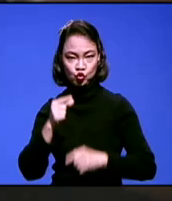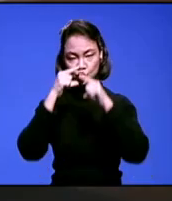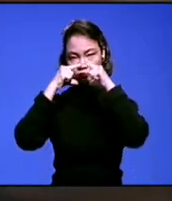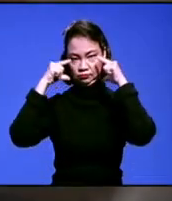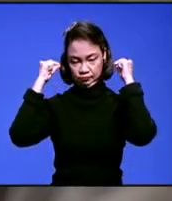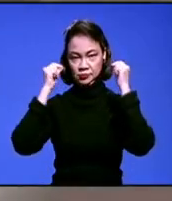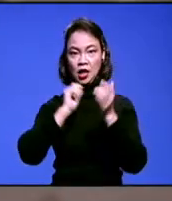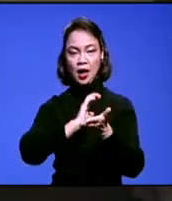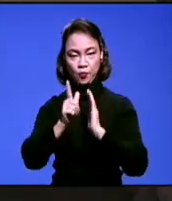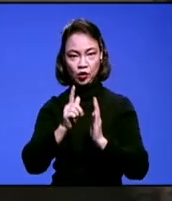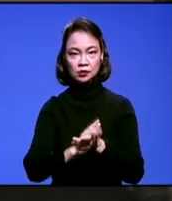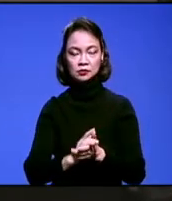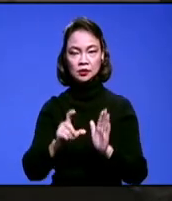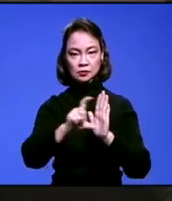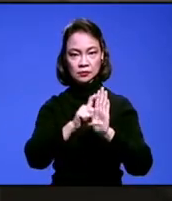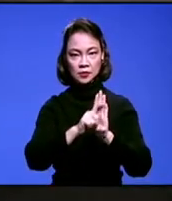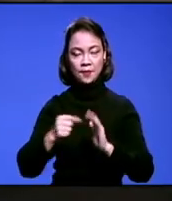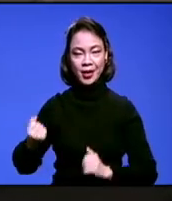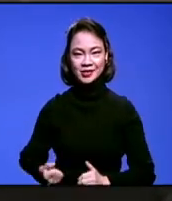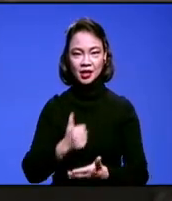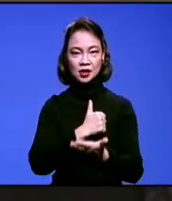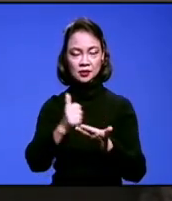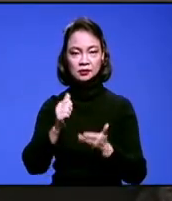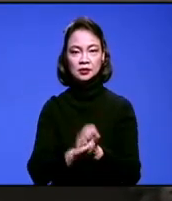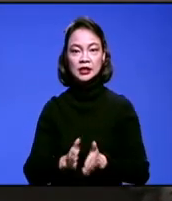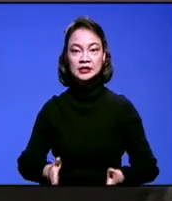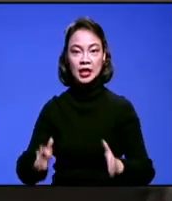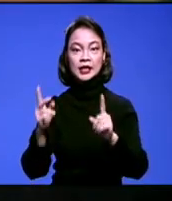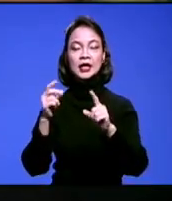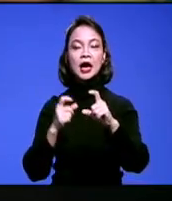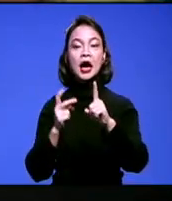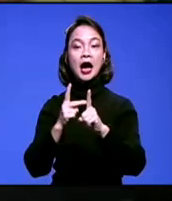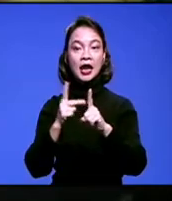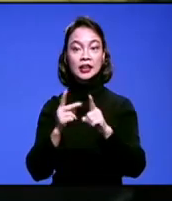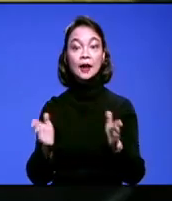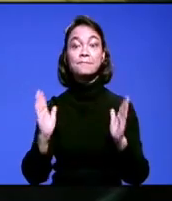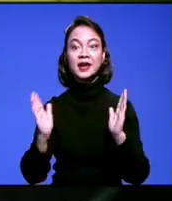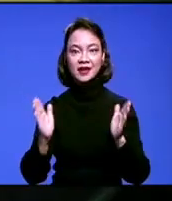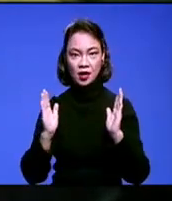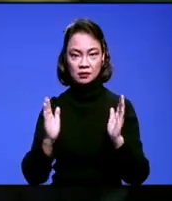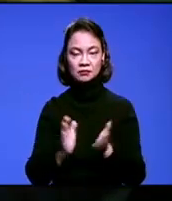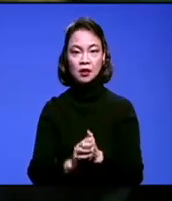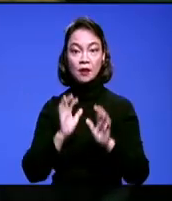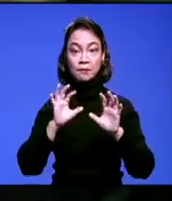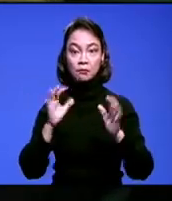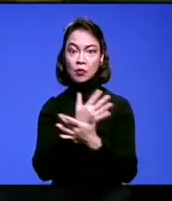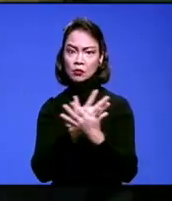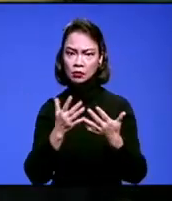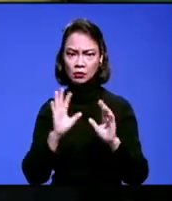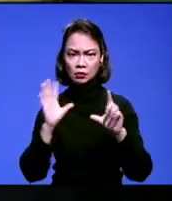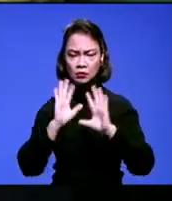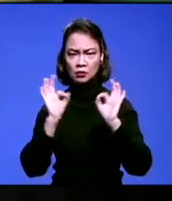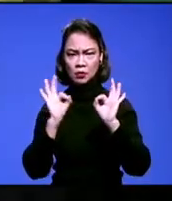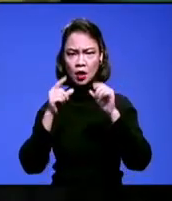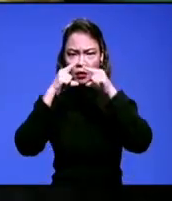Erlangga melaporkan, misalnya di pasar tradisional Jalan Halat Medan, banyak warga yang tidak mengenakan masker